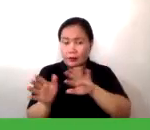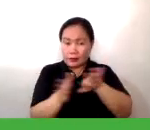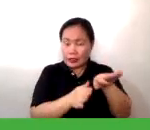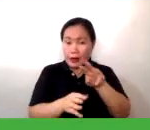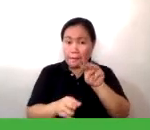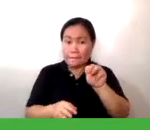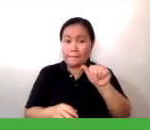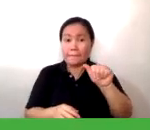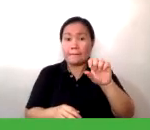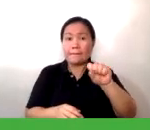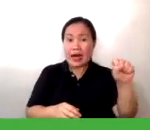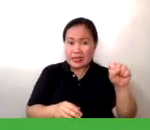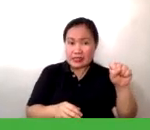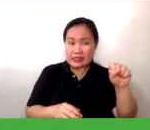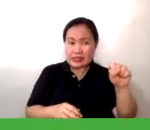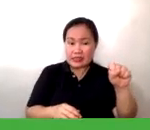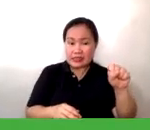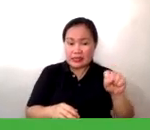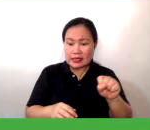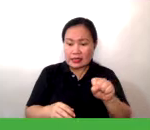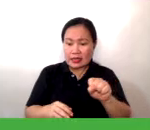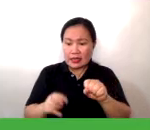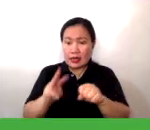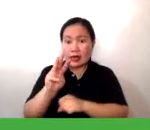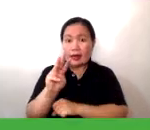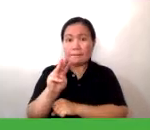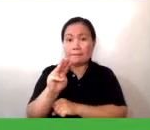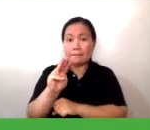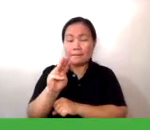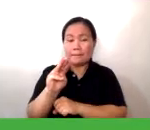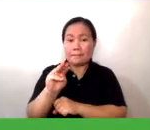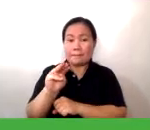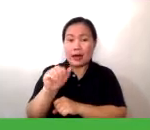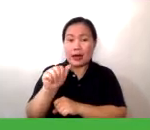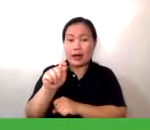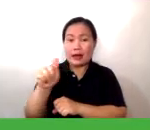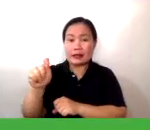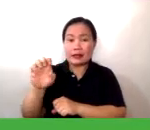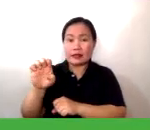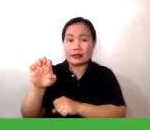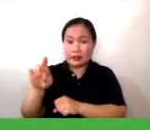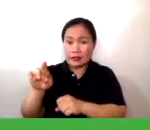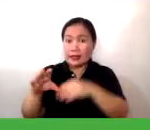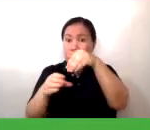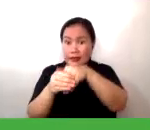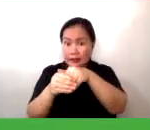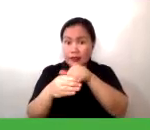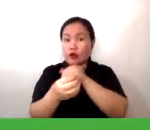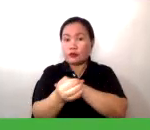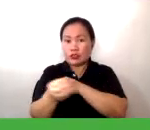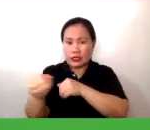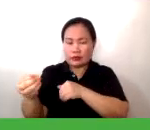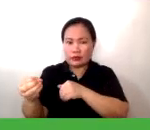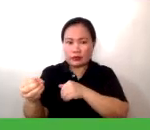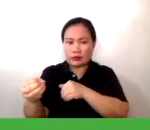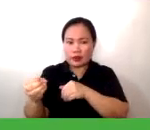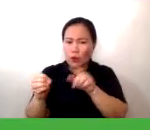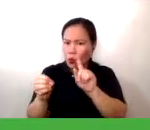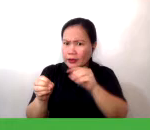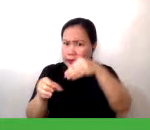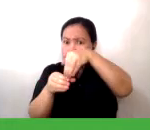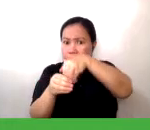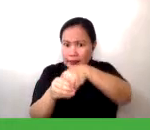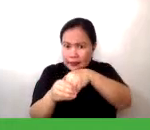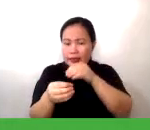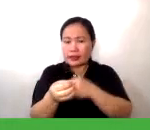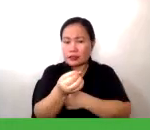yung mass po, ito yung matter contained in an object, while yung weight, pwede nating i-relate dito